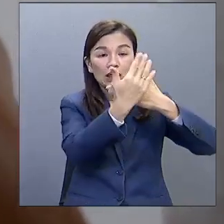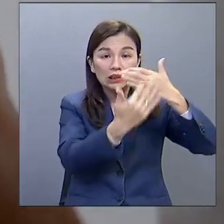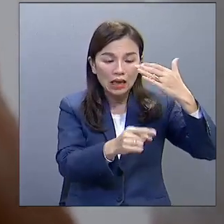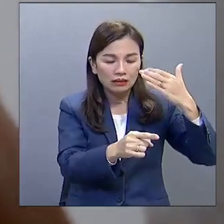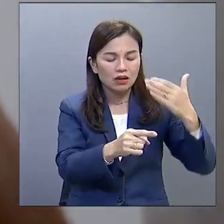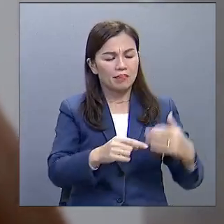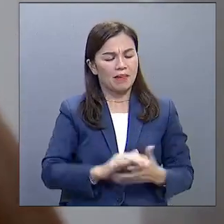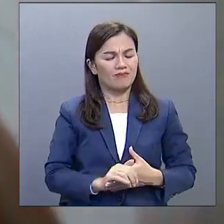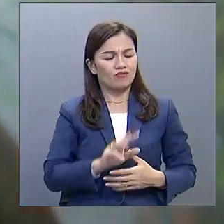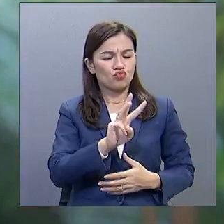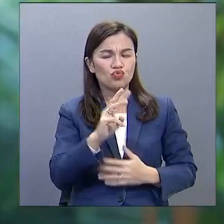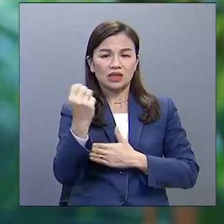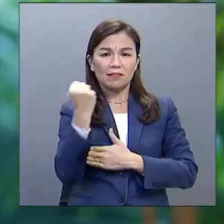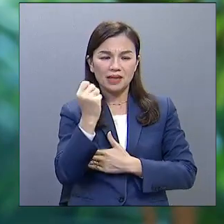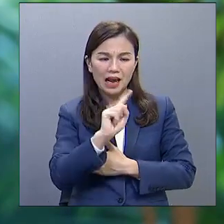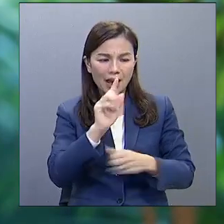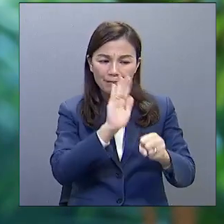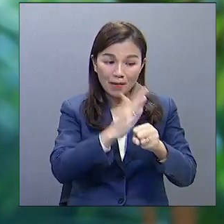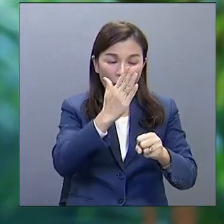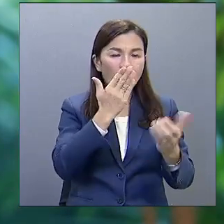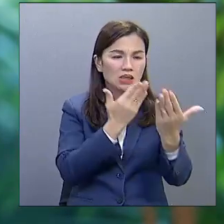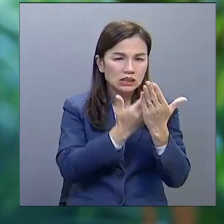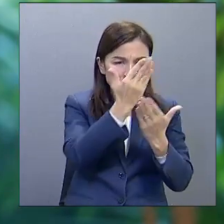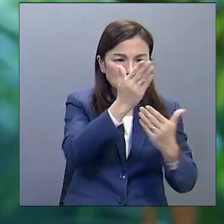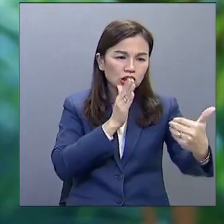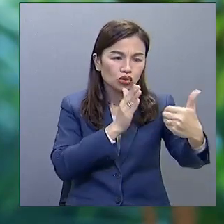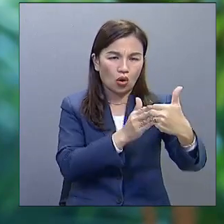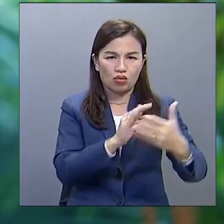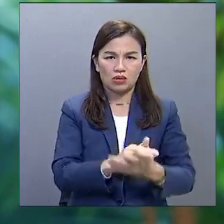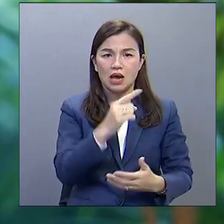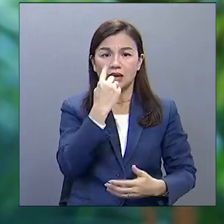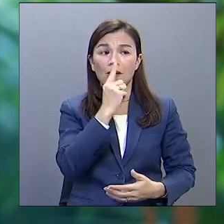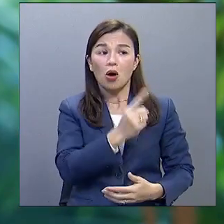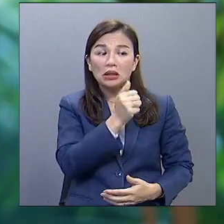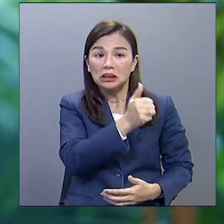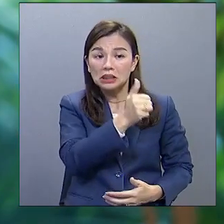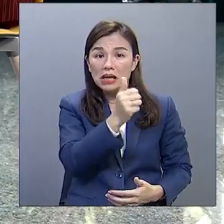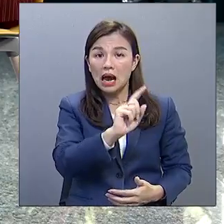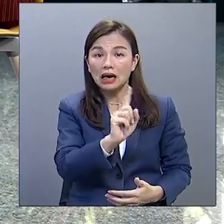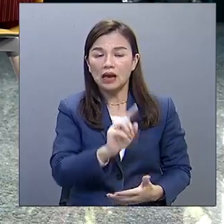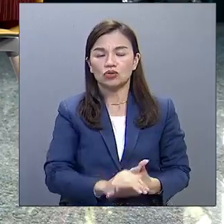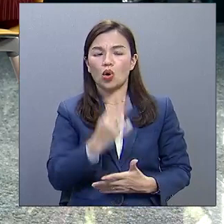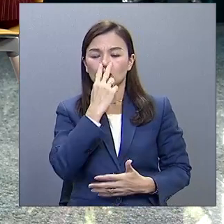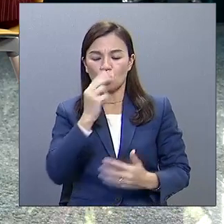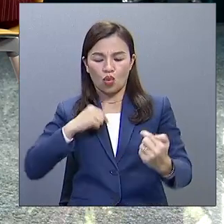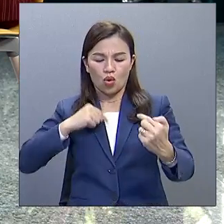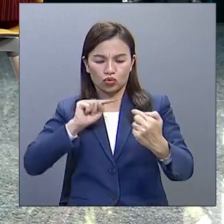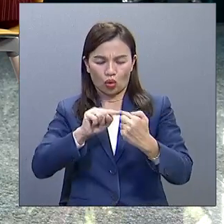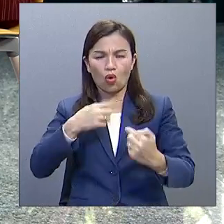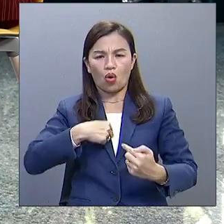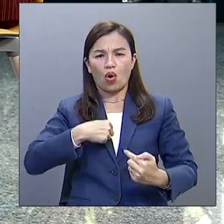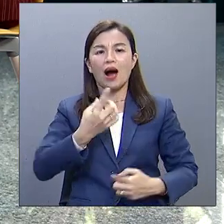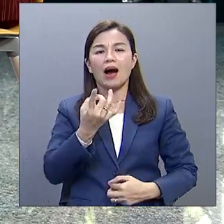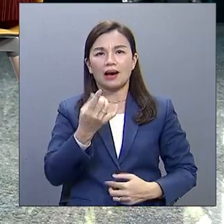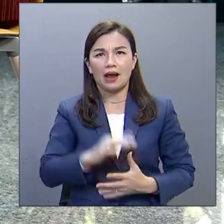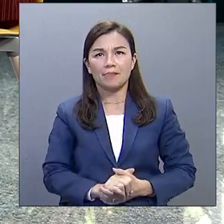แก้ที่ตรงจุดนะคะ ส่วนใหญ่ใครบอกว่าดีซื้อมาหมดเลยอันนี้ต้องดูด้วยว่าดีกับเราหรือเปล่า แต่จริงปัญหาที่เจอนะคะที่หมอเจ